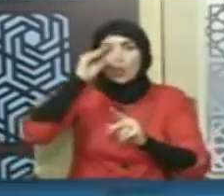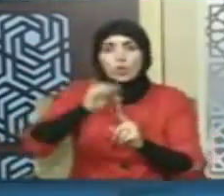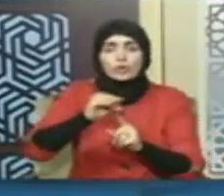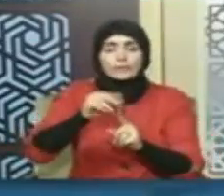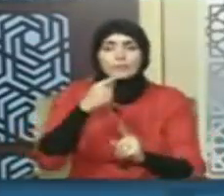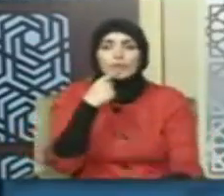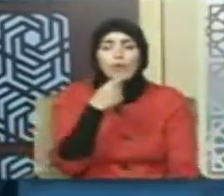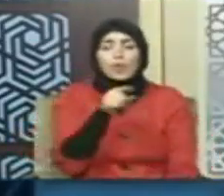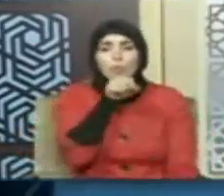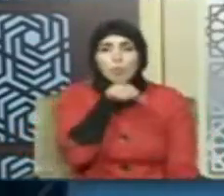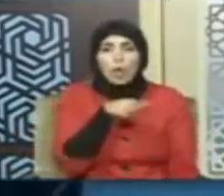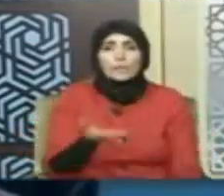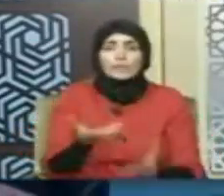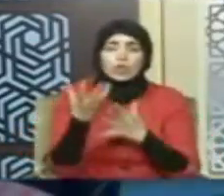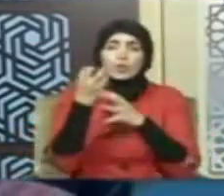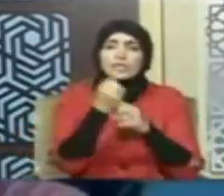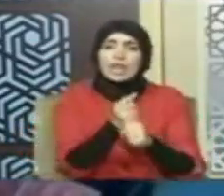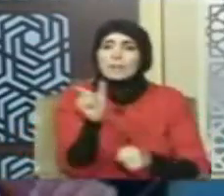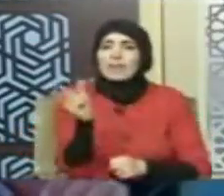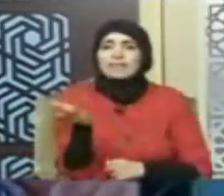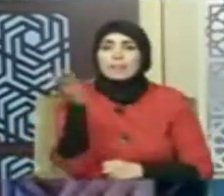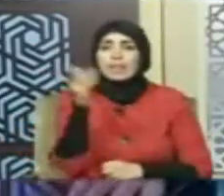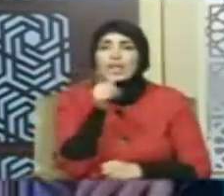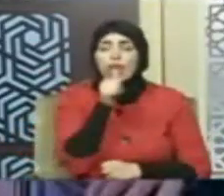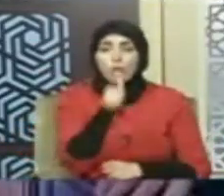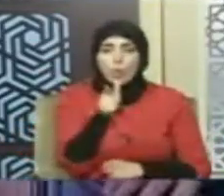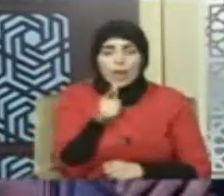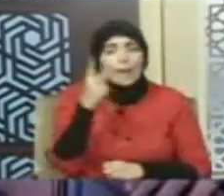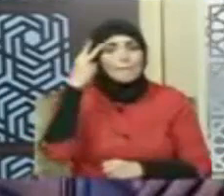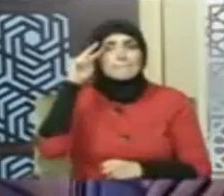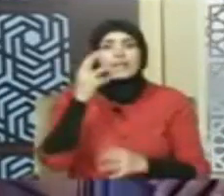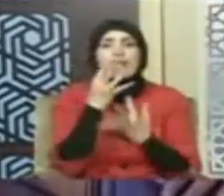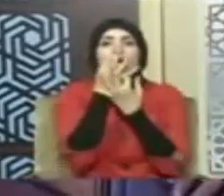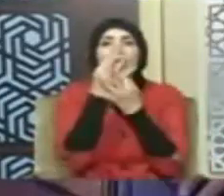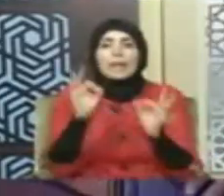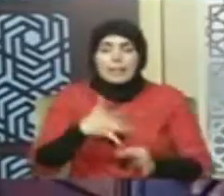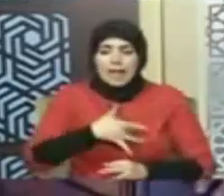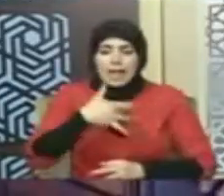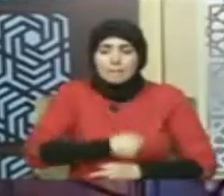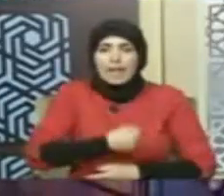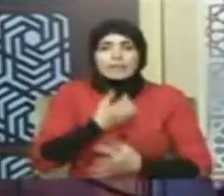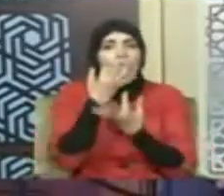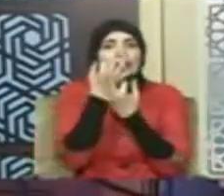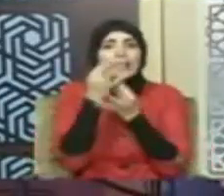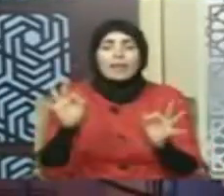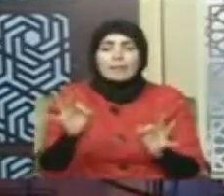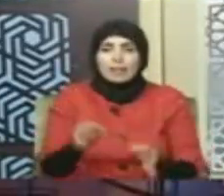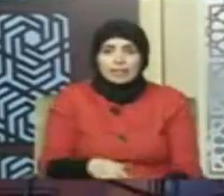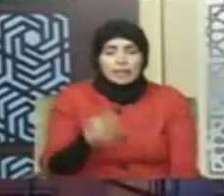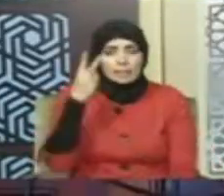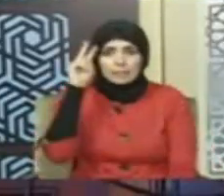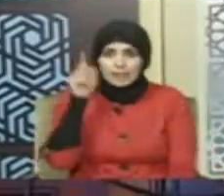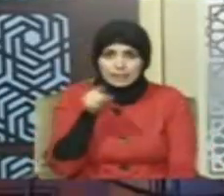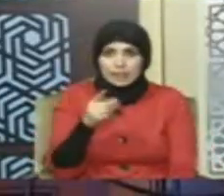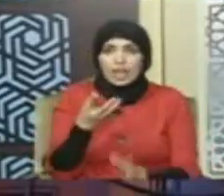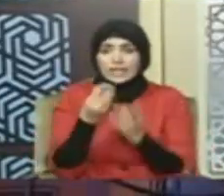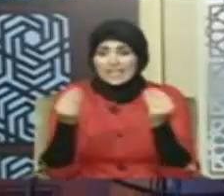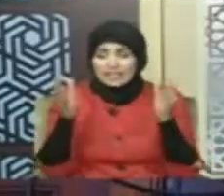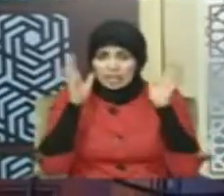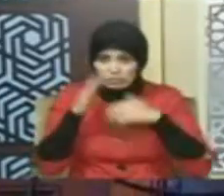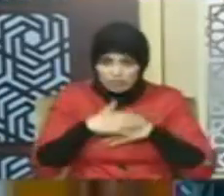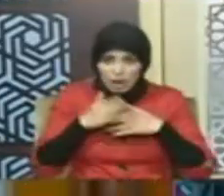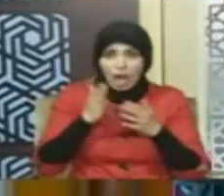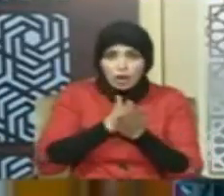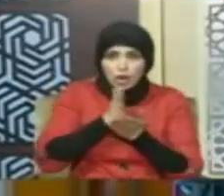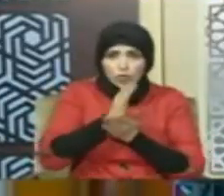أكمل المؤمنين إيمانا من لم يقل أكثرهم صلاة أو قياما أو